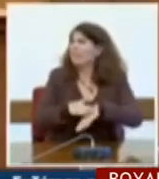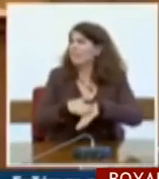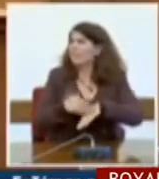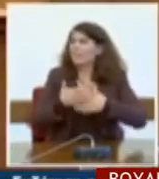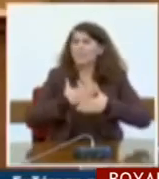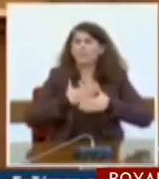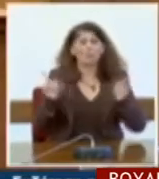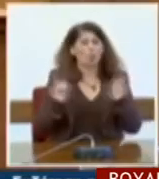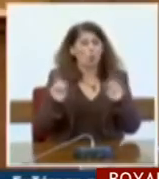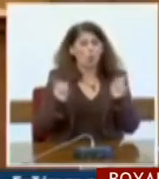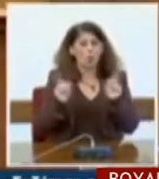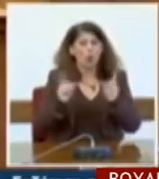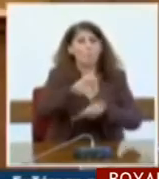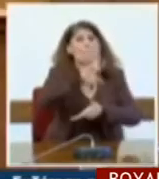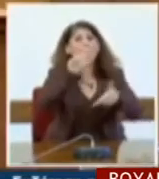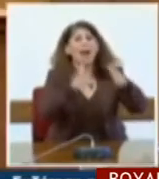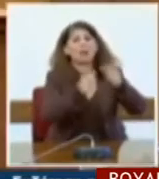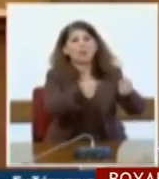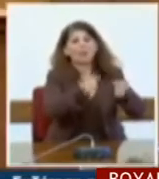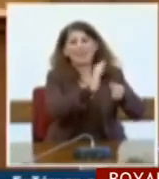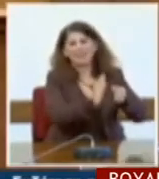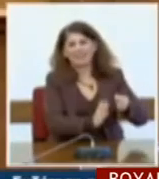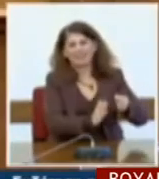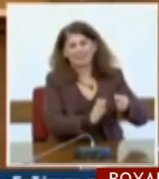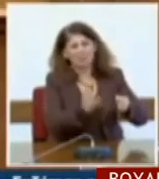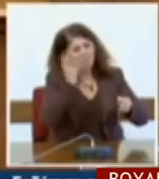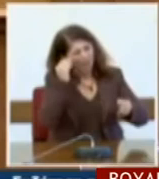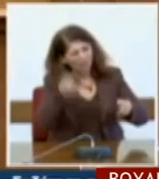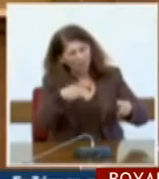κρίση. Εντάξει, το έχουμε μάθει αυτό το τροπάριο.